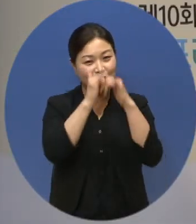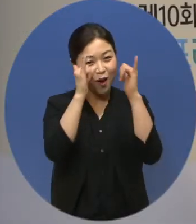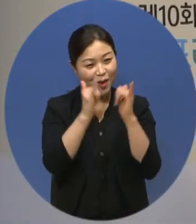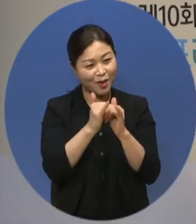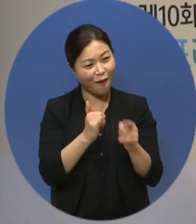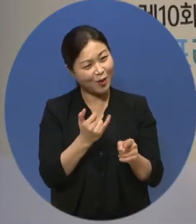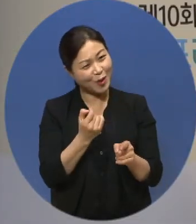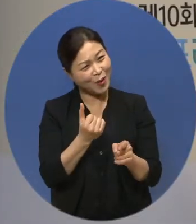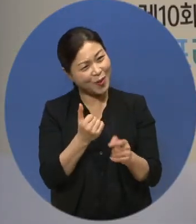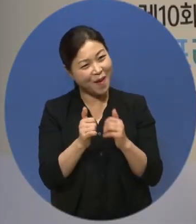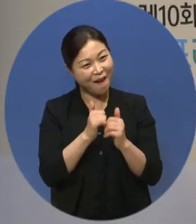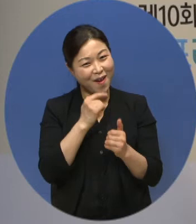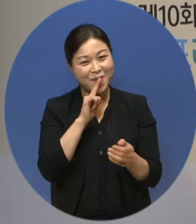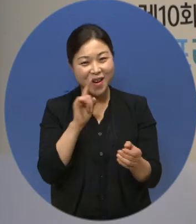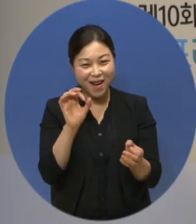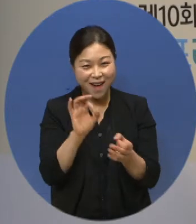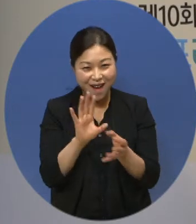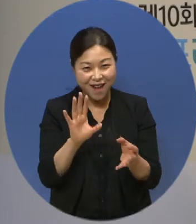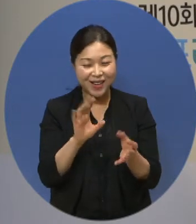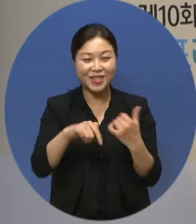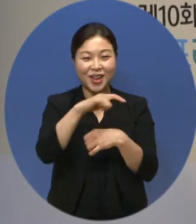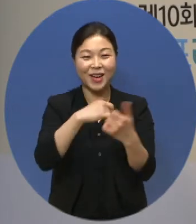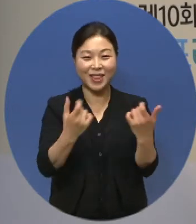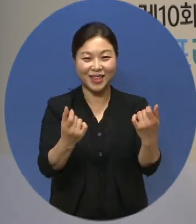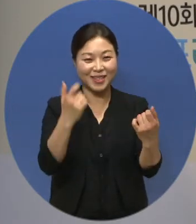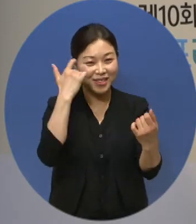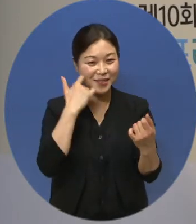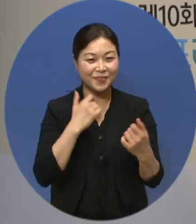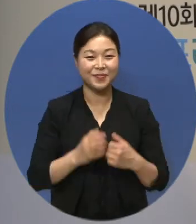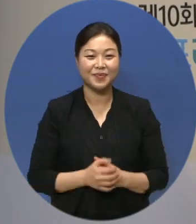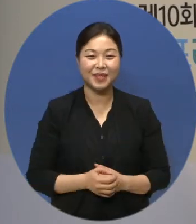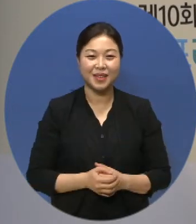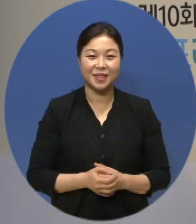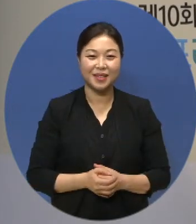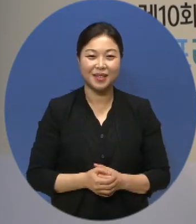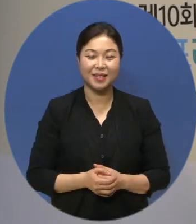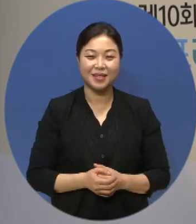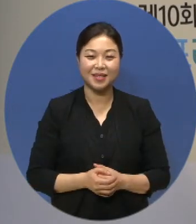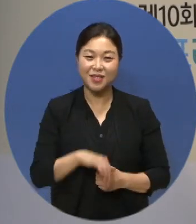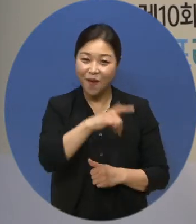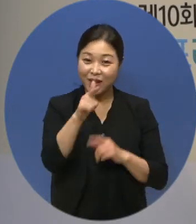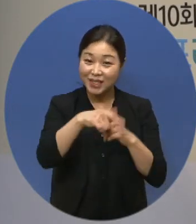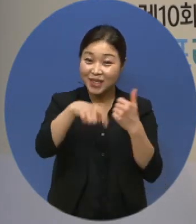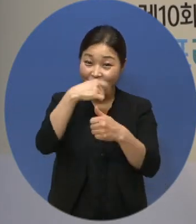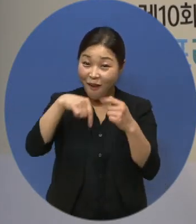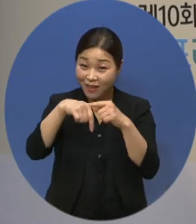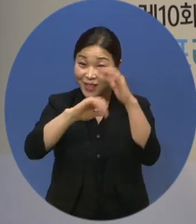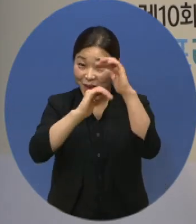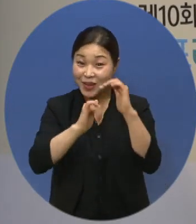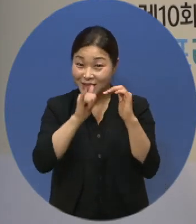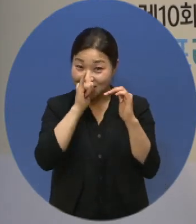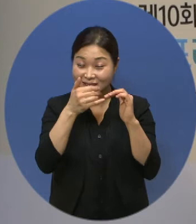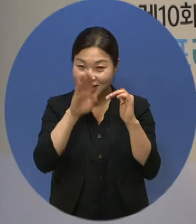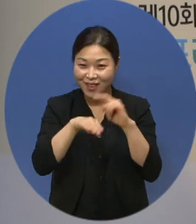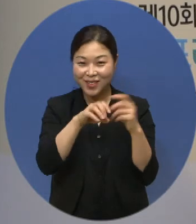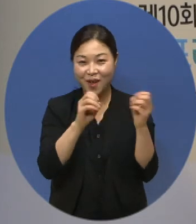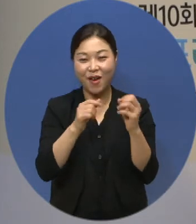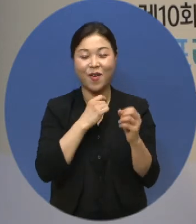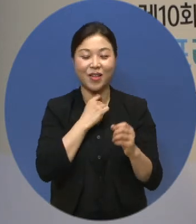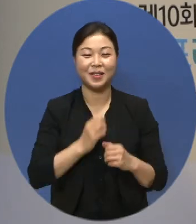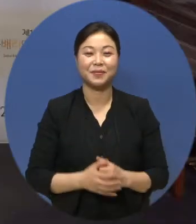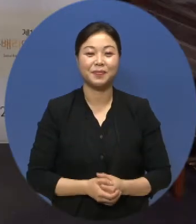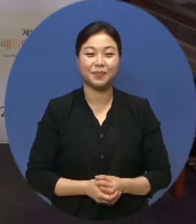거 아닌가 그런 생각이 드는 장면들이 많았었는데 계속해서 이야기를 좀 풀어나가도록